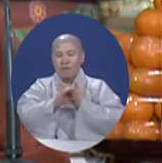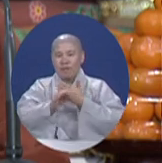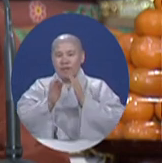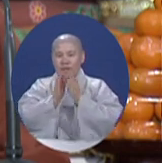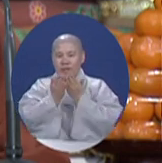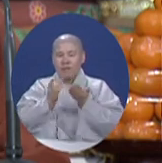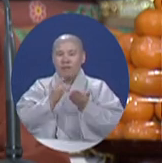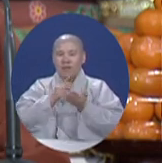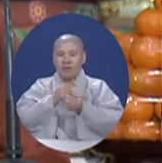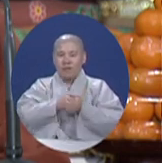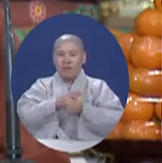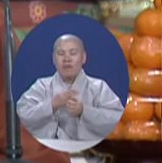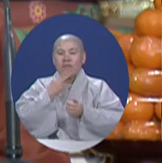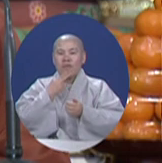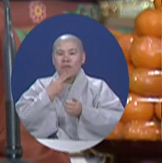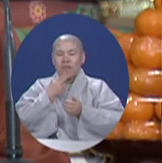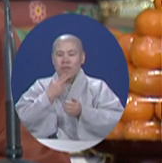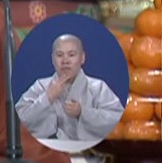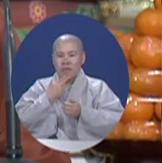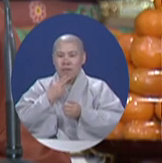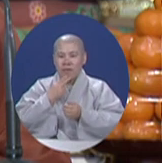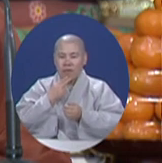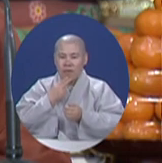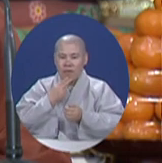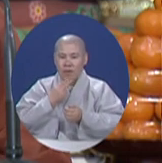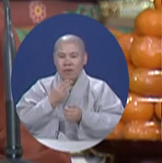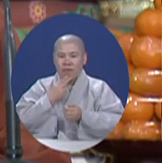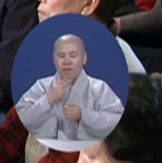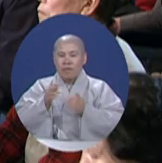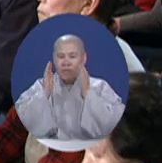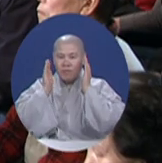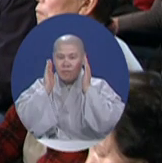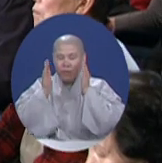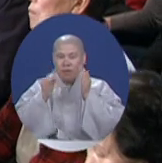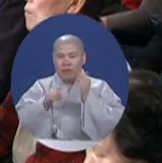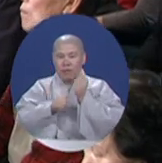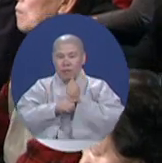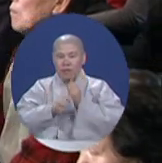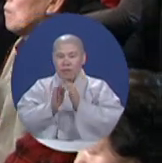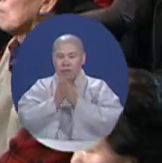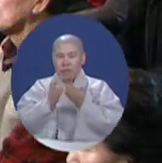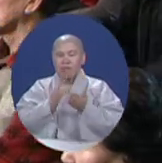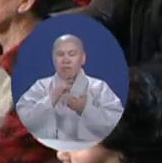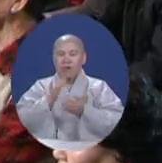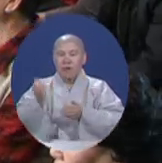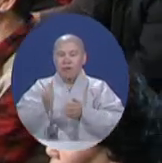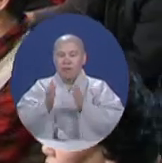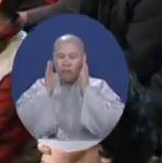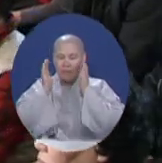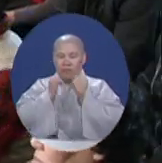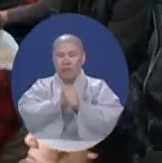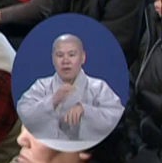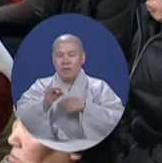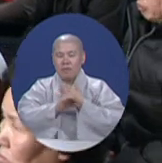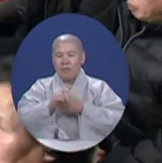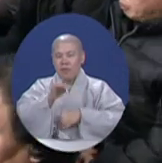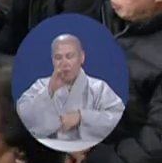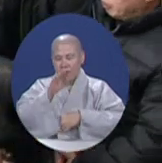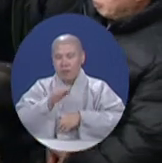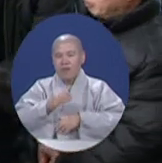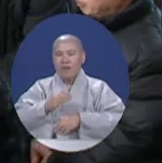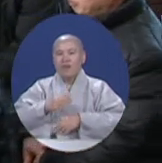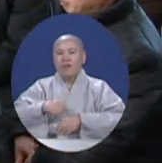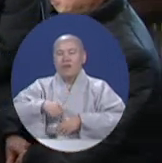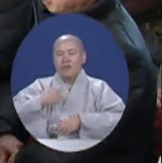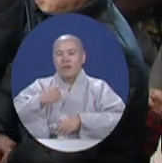그래서 스승 없이 공부하는 게 책으로 불교 공부하는 거예요. 그럴 때 조심해야 될 게 자기 견해에 평생